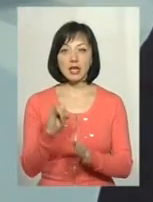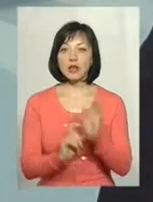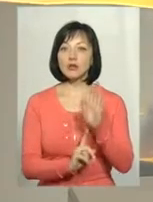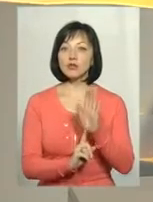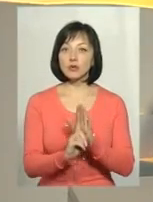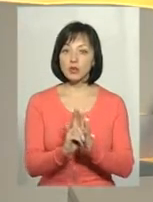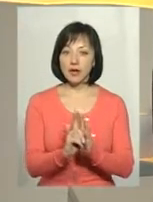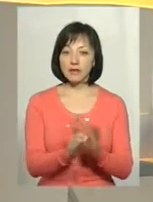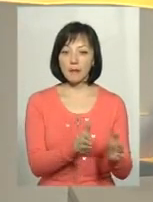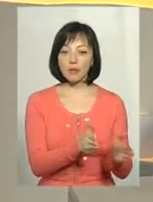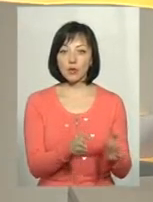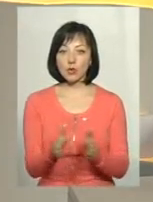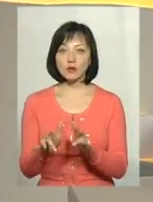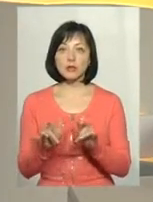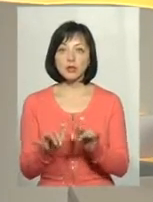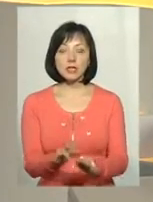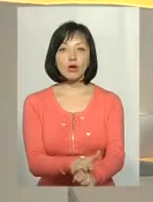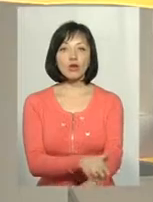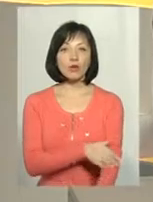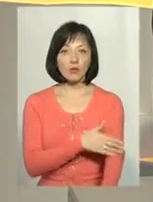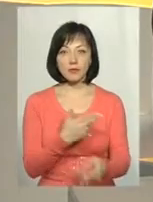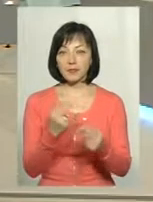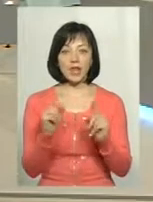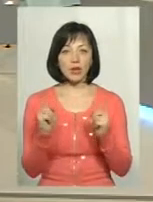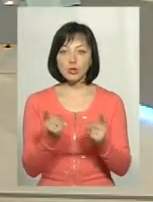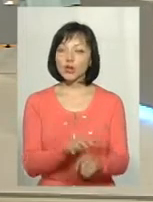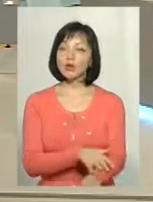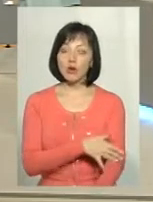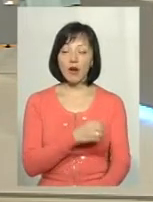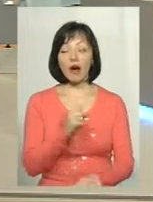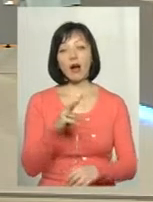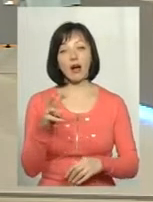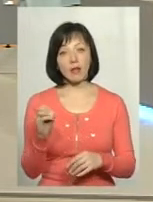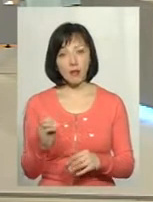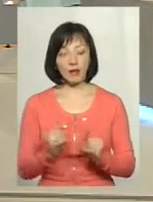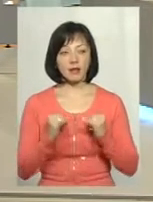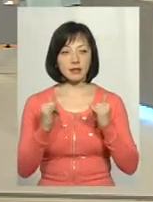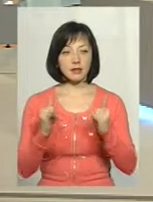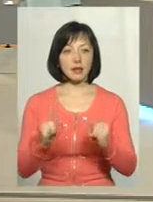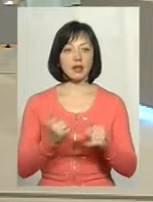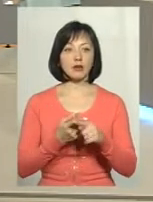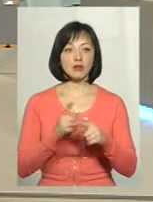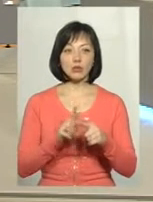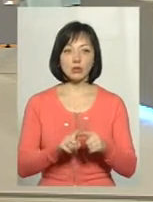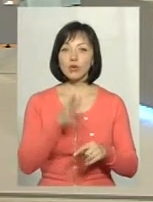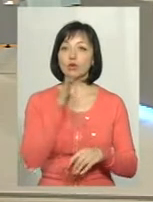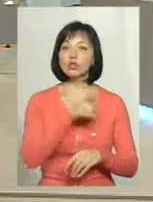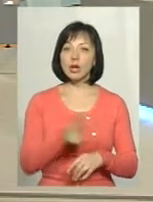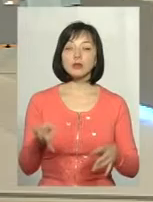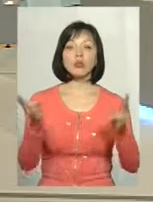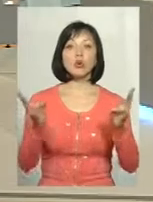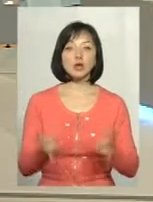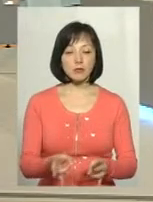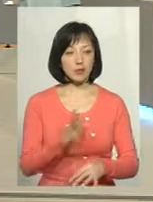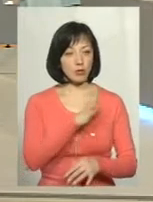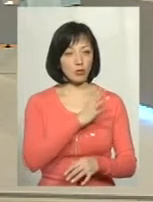тобто вже підготовчий процес був дуже довгий, так розумієте? Не дуже довгий, але для цього час був потрібний.